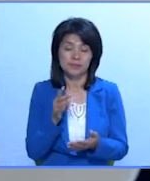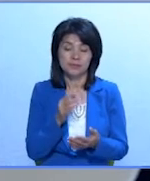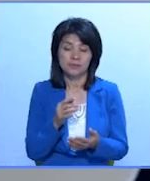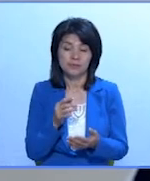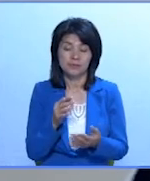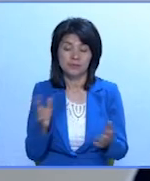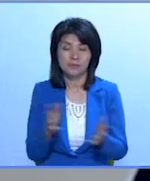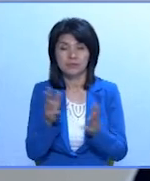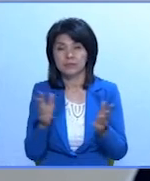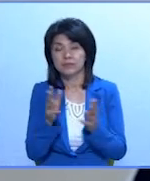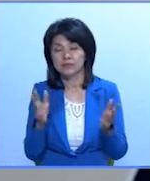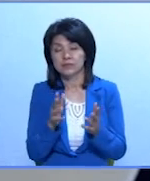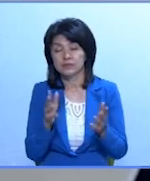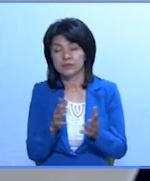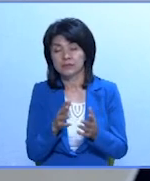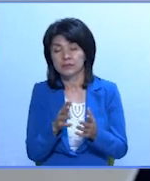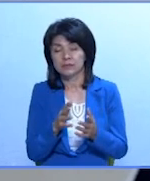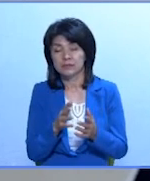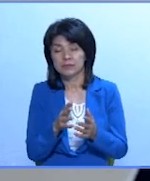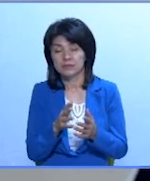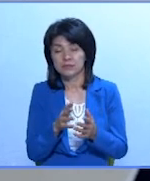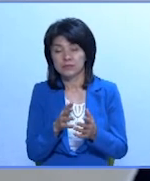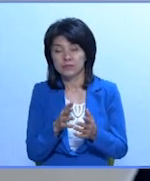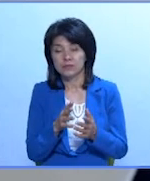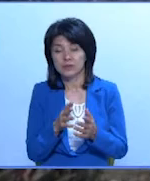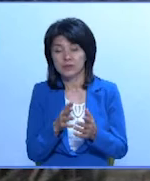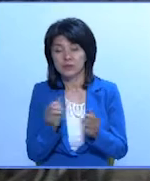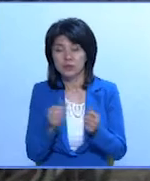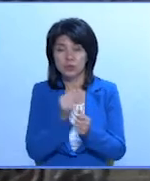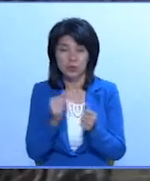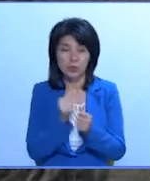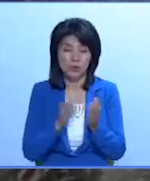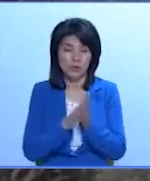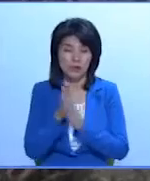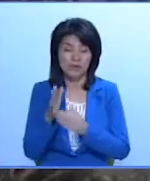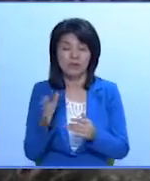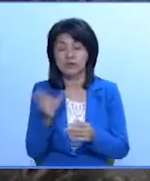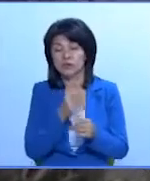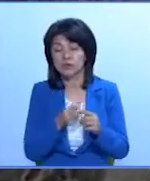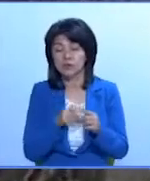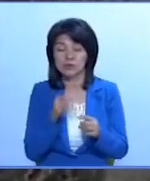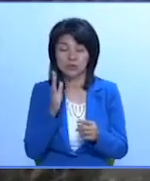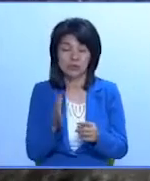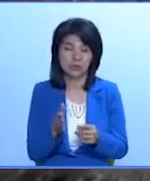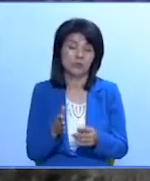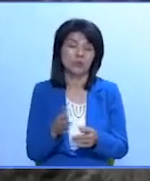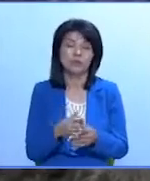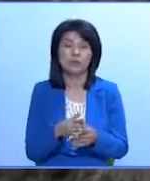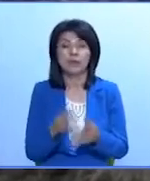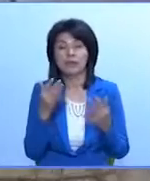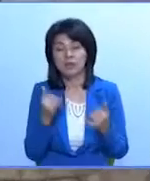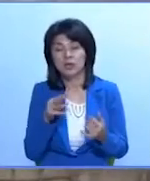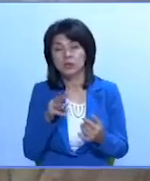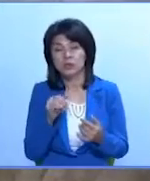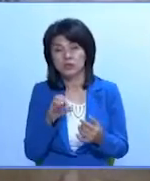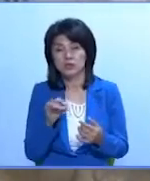плюс за сжигание сухой травы. Рекомендации гласят, что для соблюдения пожарной безопасности мусор